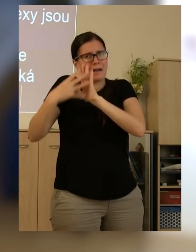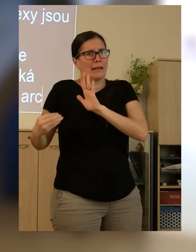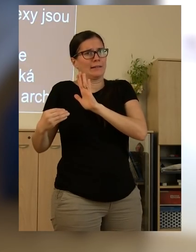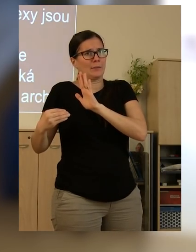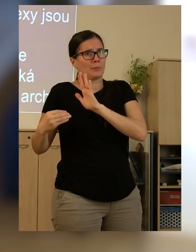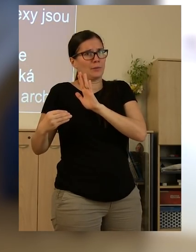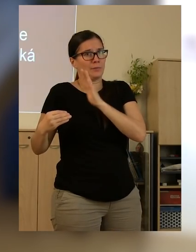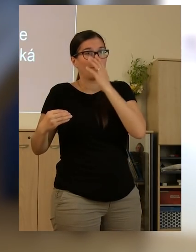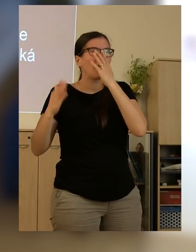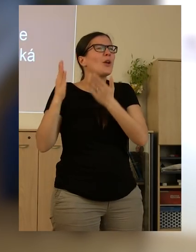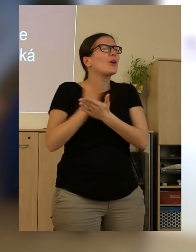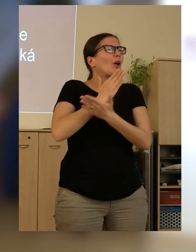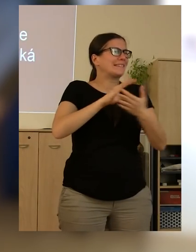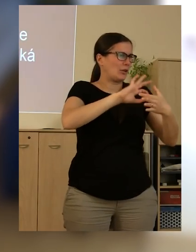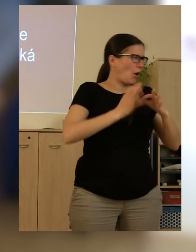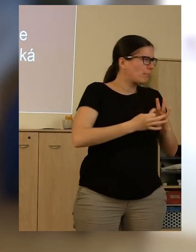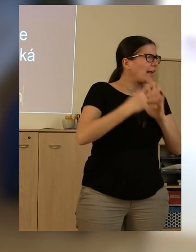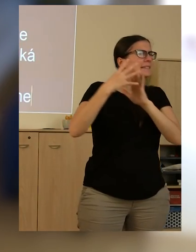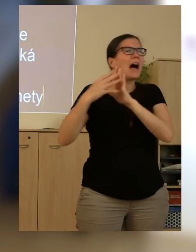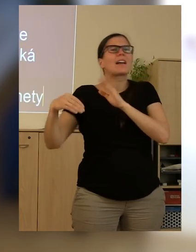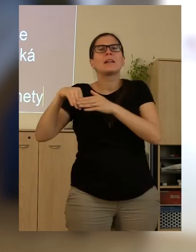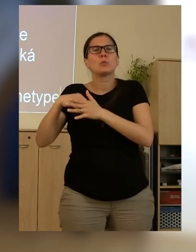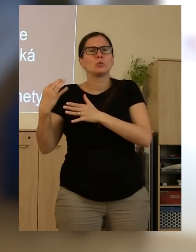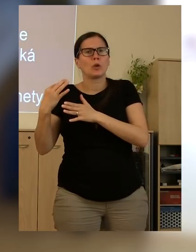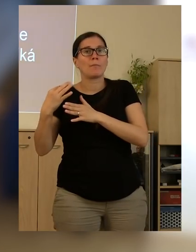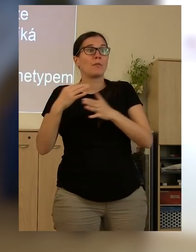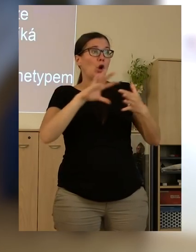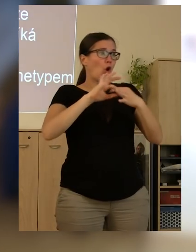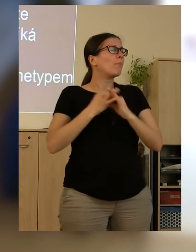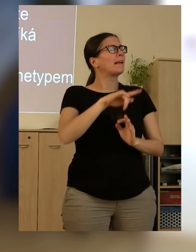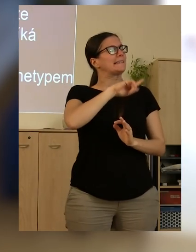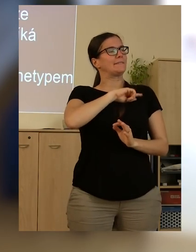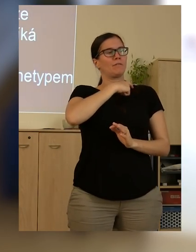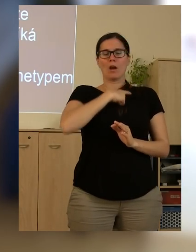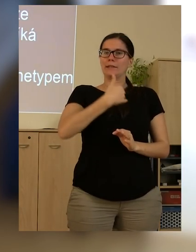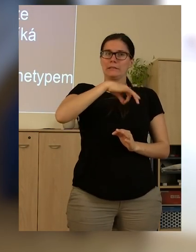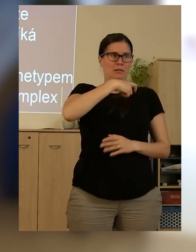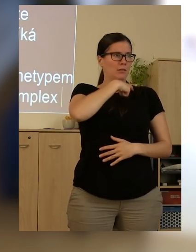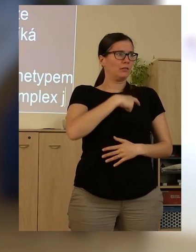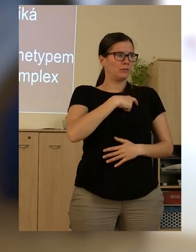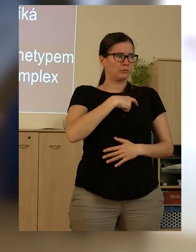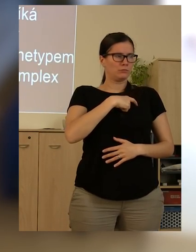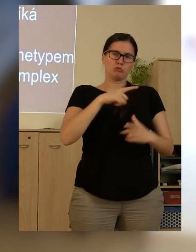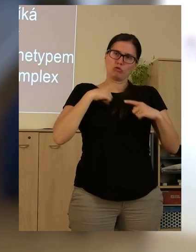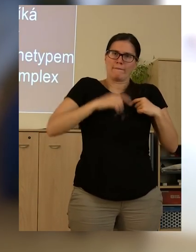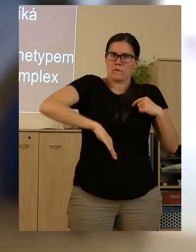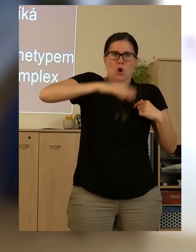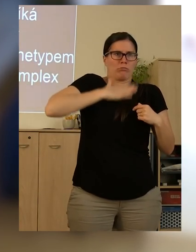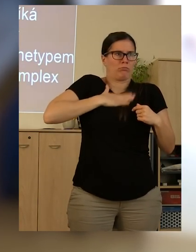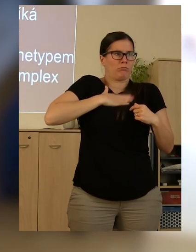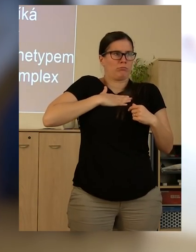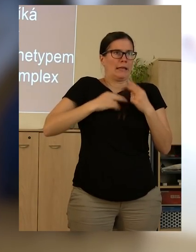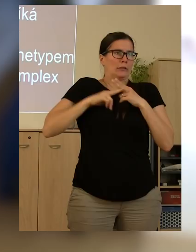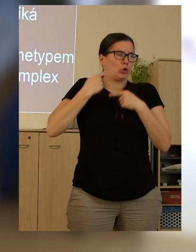A rozdíl mezi archetypem a komplexem spočívá v tom, že komplex je individuální historie, je to výsledek individuální historie,